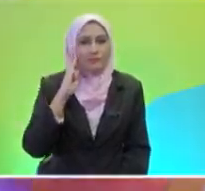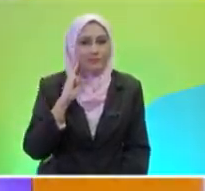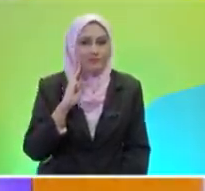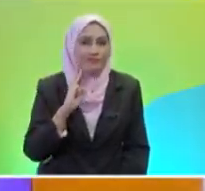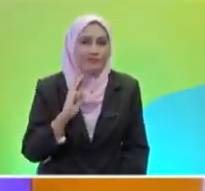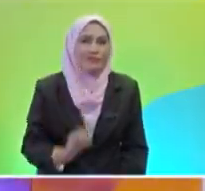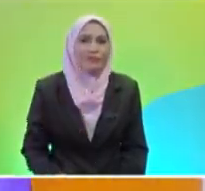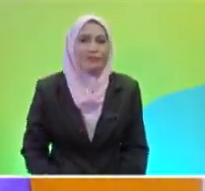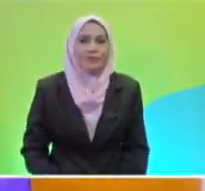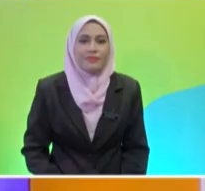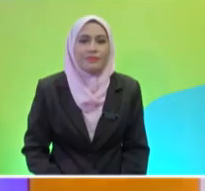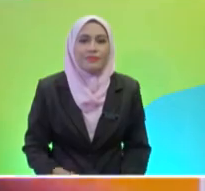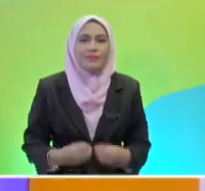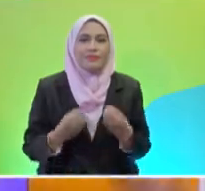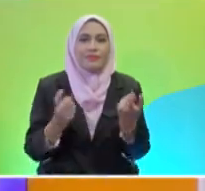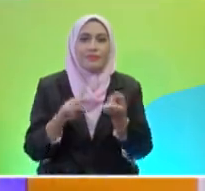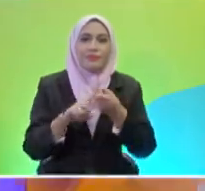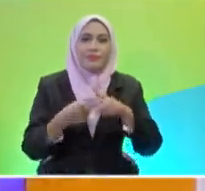Wah, ramai ni